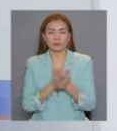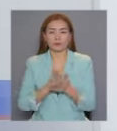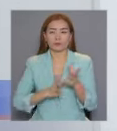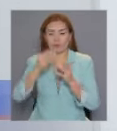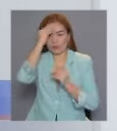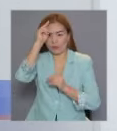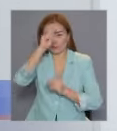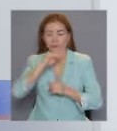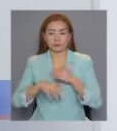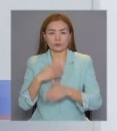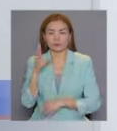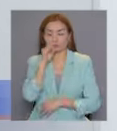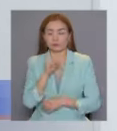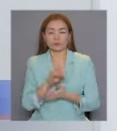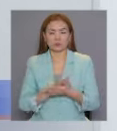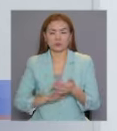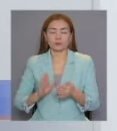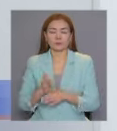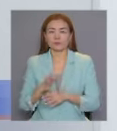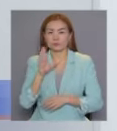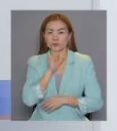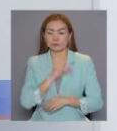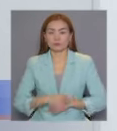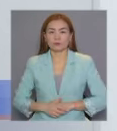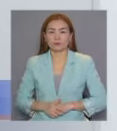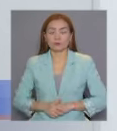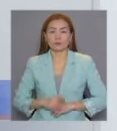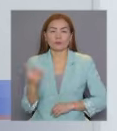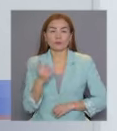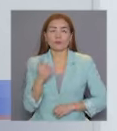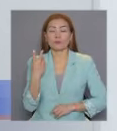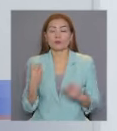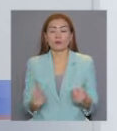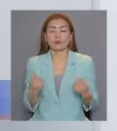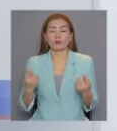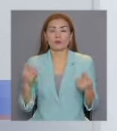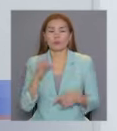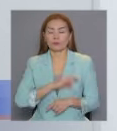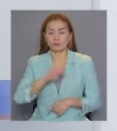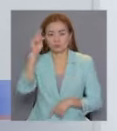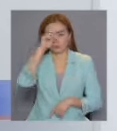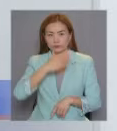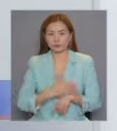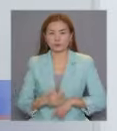алған білімімізді шыңдап, оны әрі қарай бөлісуге мүмкіндік аламыз. Бірінші күннен ақ үлкен білім алдық.